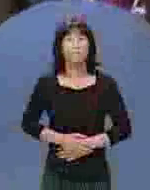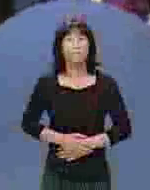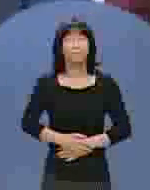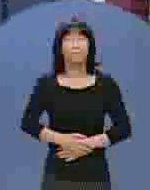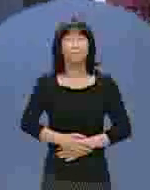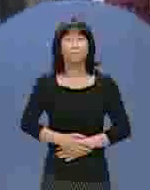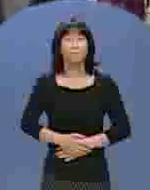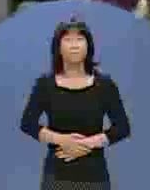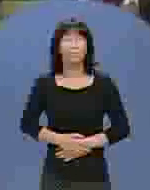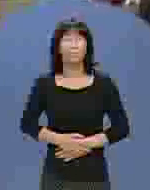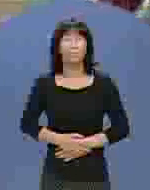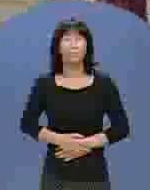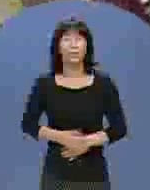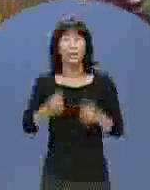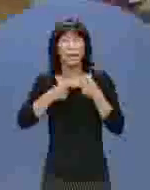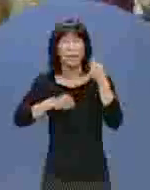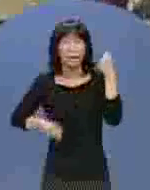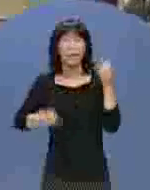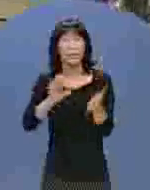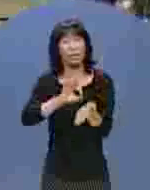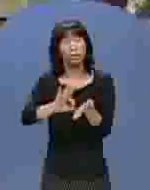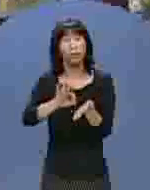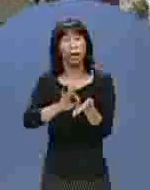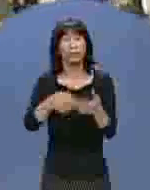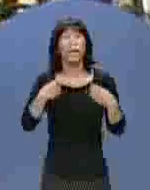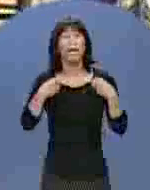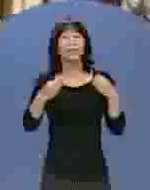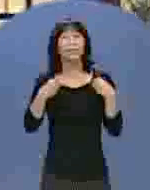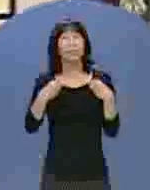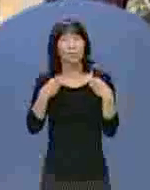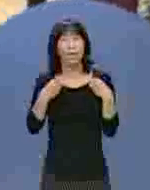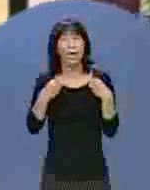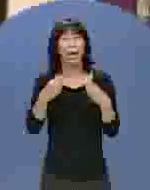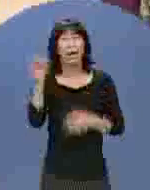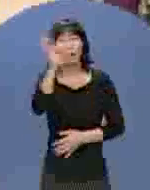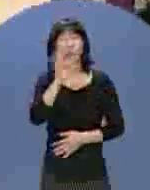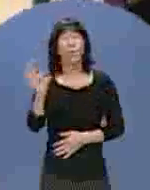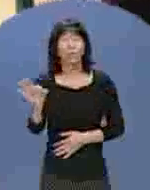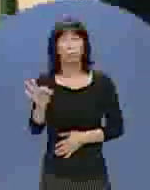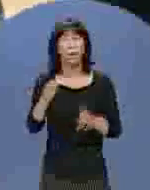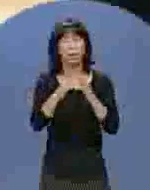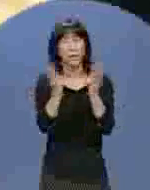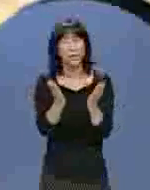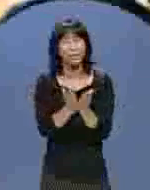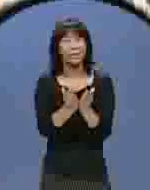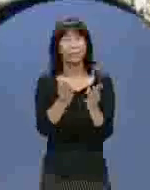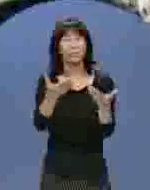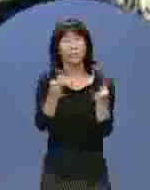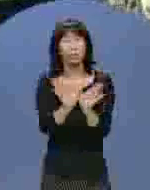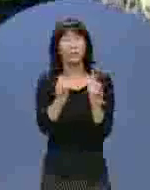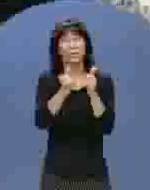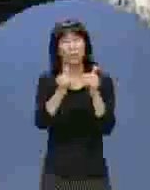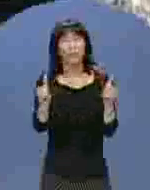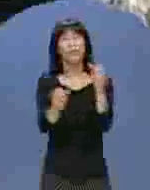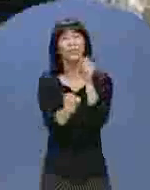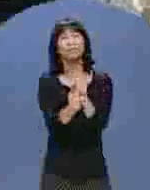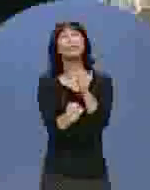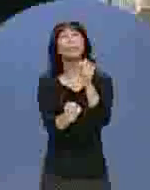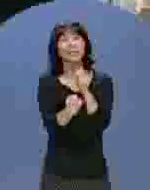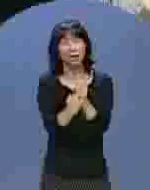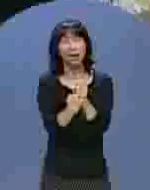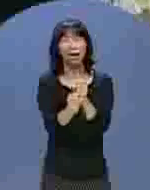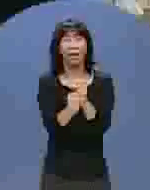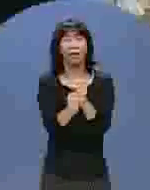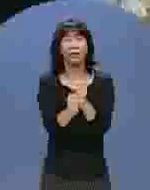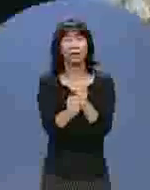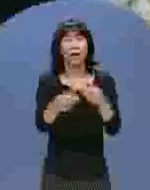また劇中で使われていた衣装や小道具などもすべてメンバーの手作り。中でも細